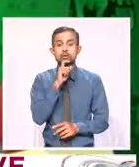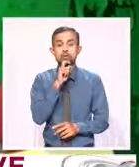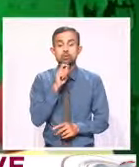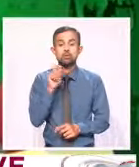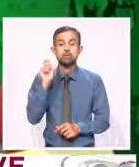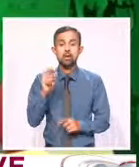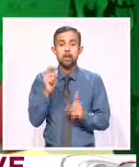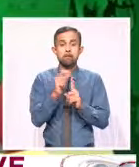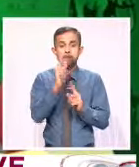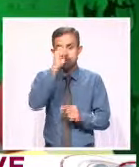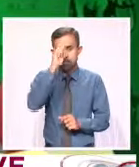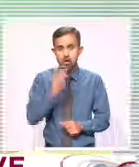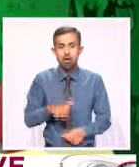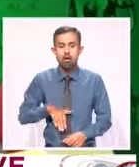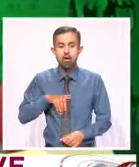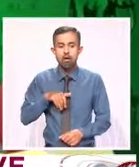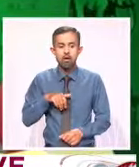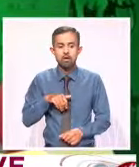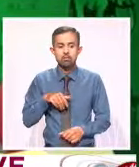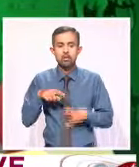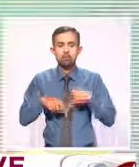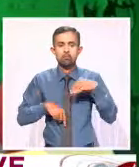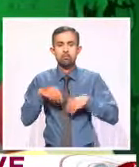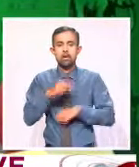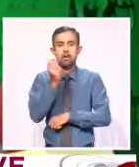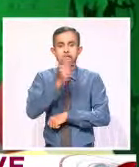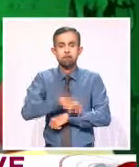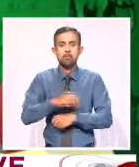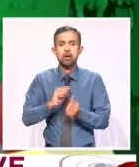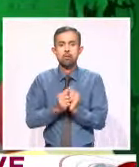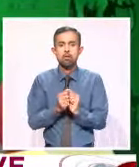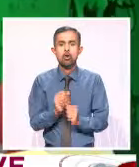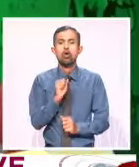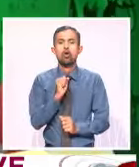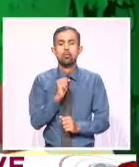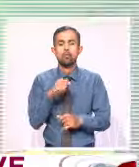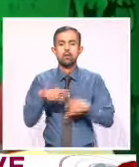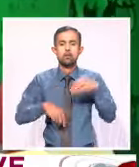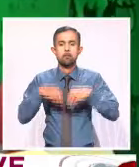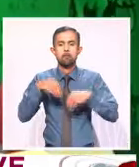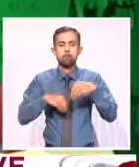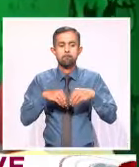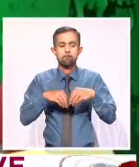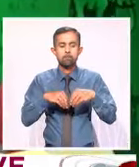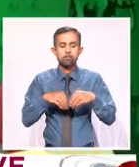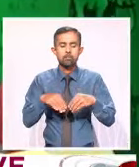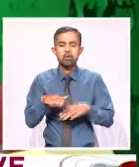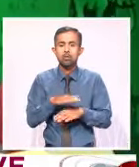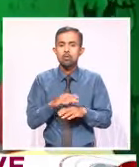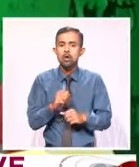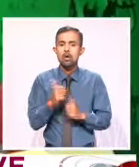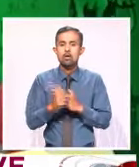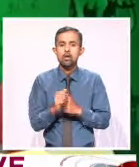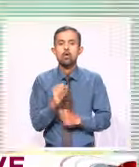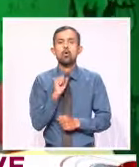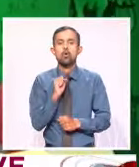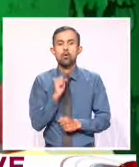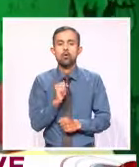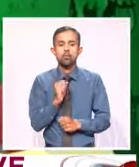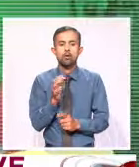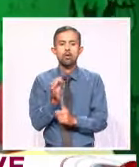ප්‍රියසාත් දෙප් මහතාගේ ප්‍රධානත්වයෙන් මේ මැතිවරණ ක්‍රමය වෙනස් විය යුත්තේ කොහොමද, නැත්නම් දේශපාලන ව්‍යුහය සකස් විය යුත්තේ කොහොමද කියන එක